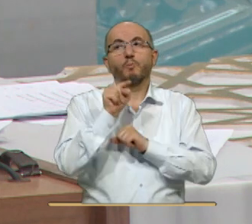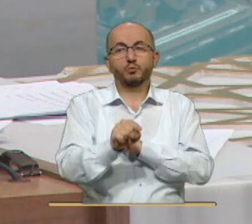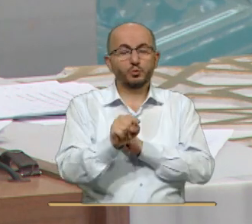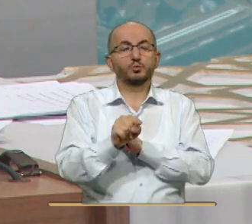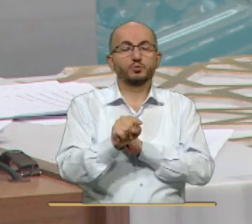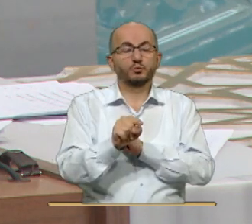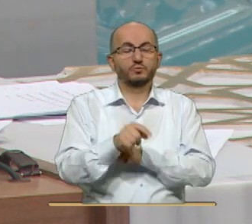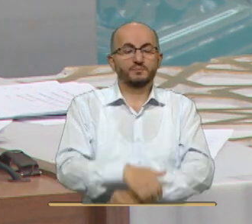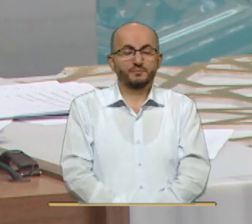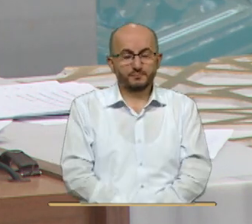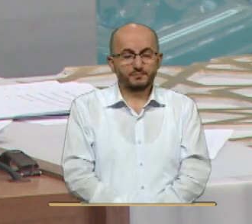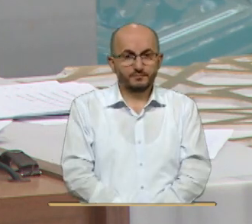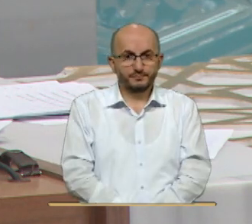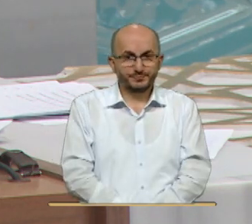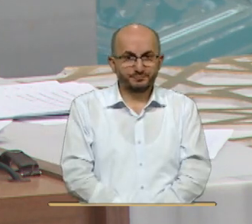değerli kardeşlerim.